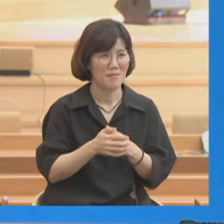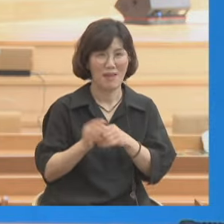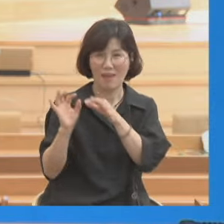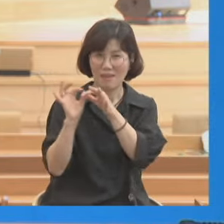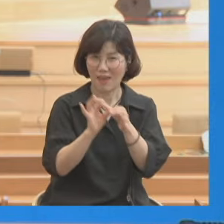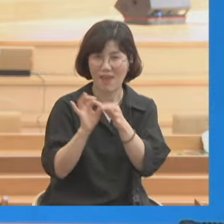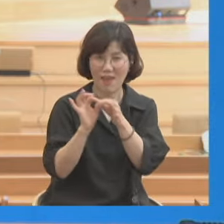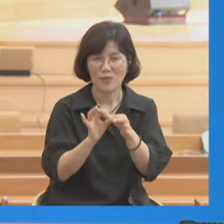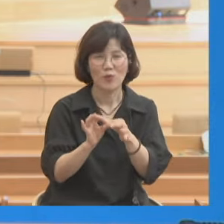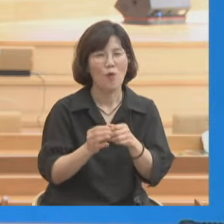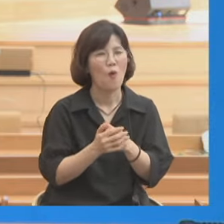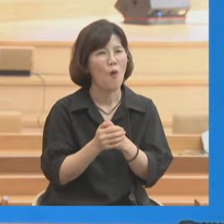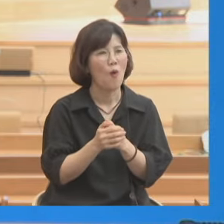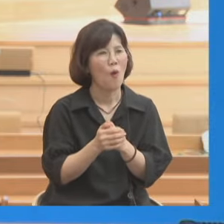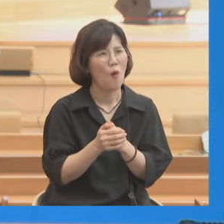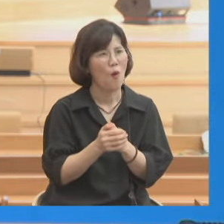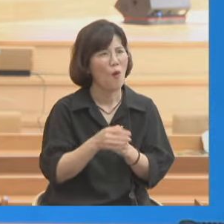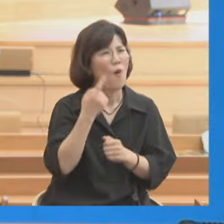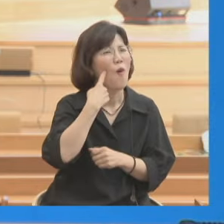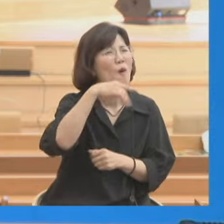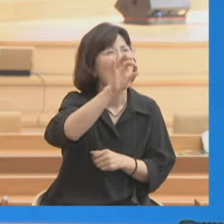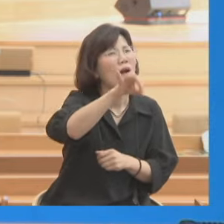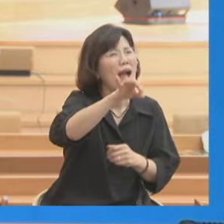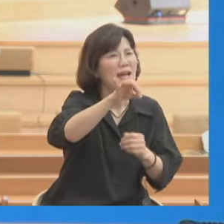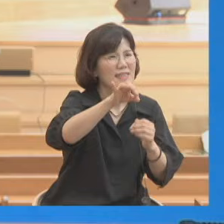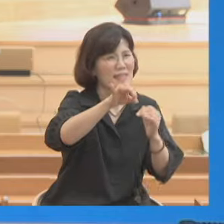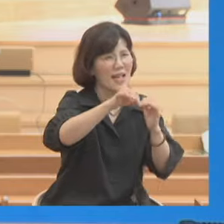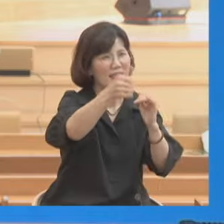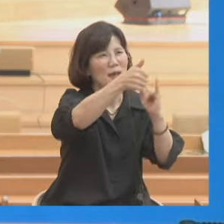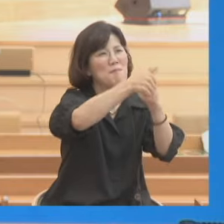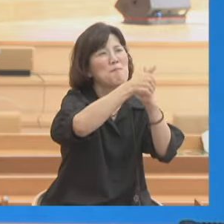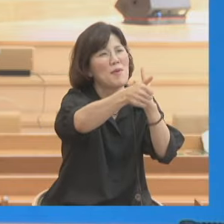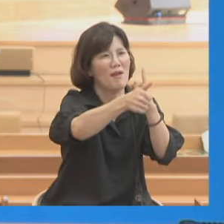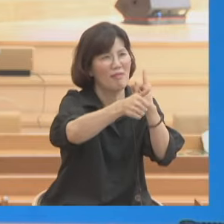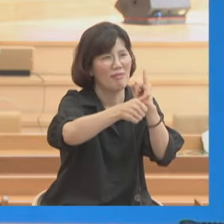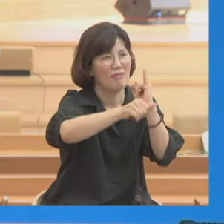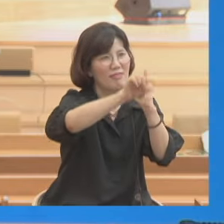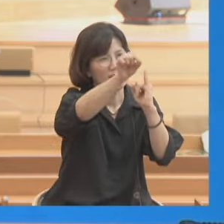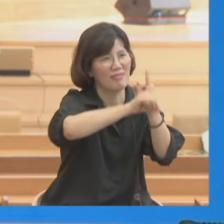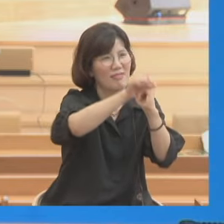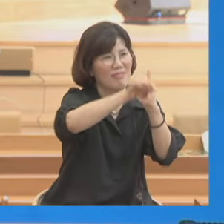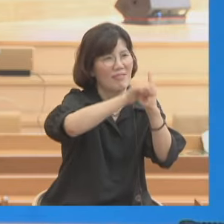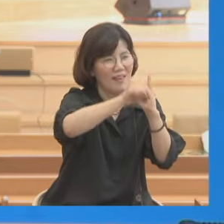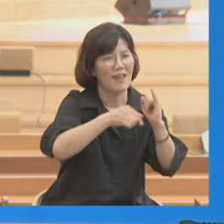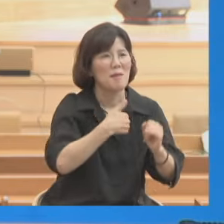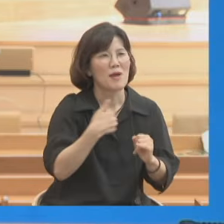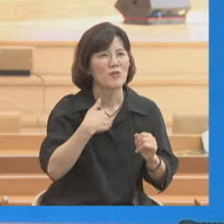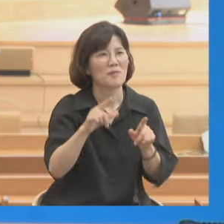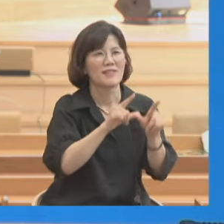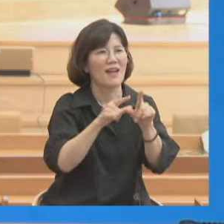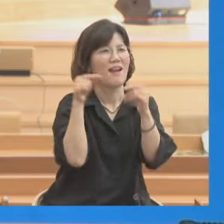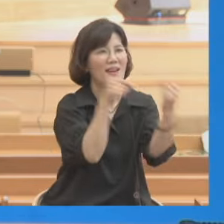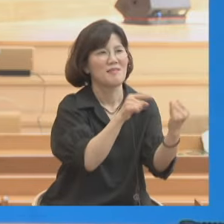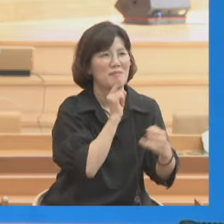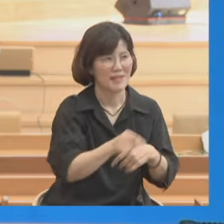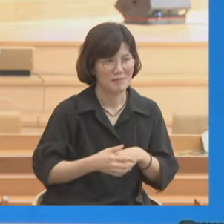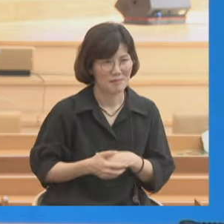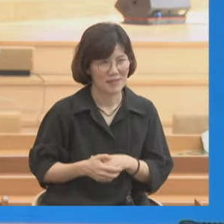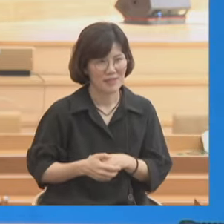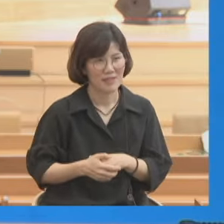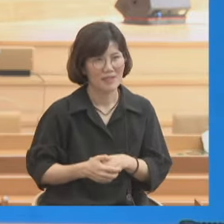계속 주변의 사람들이 가짜 남편을 들여다 꺼다 붙여놓고는 만족하며 살아래요.